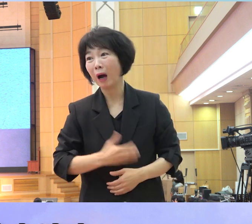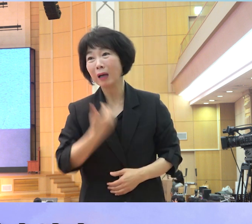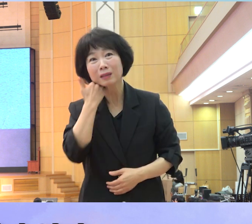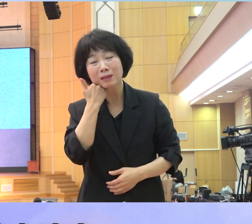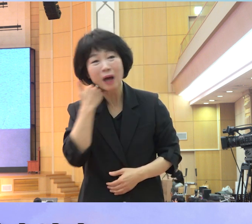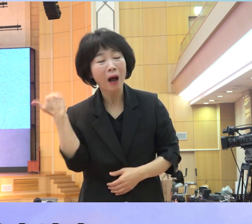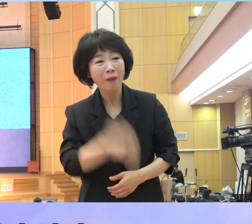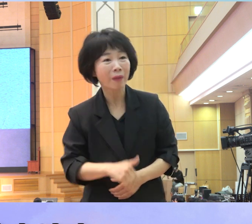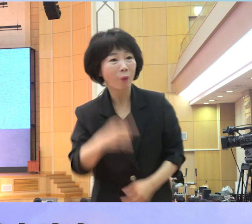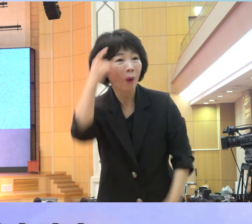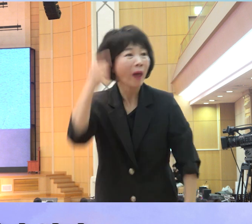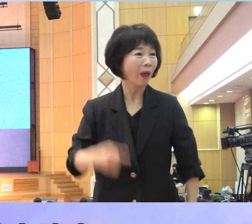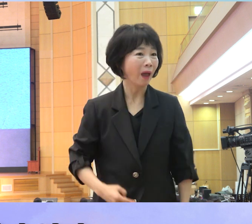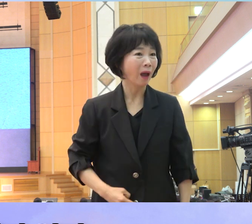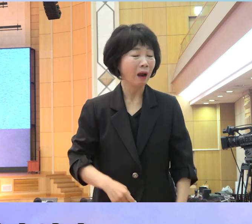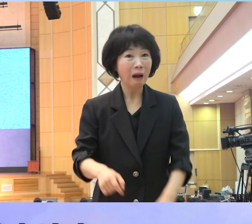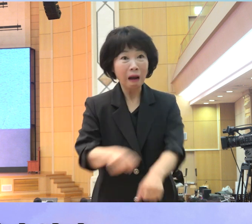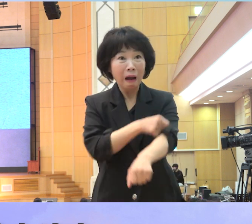한국 사람들 특징이래요.